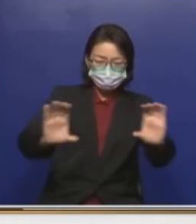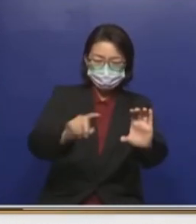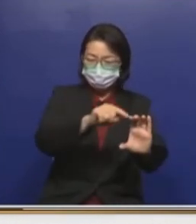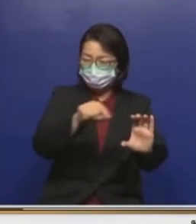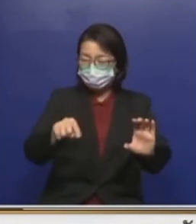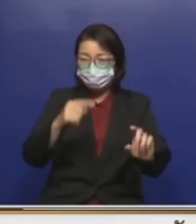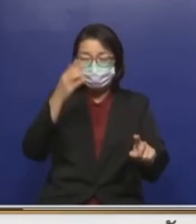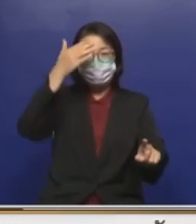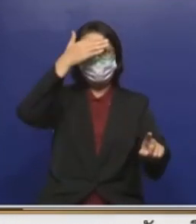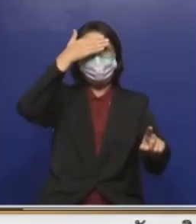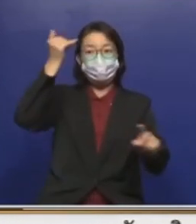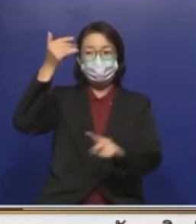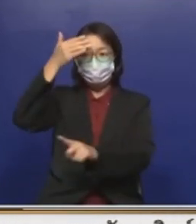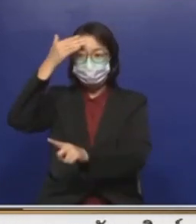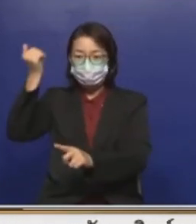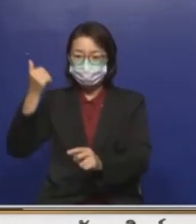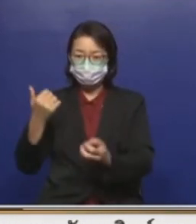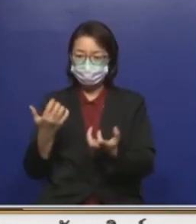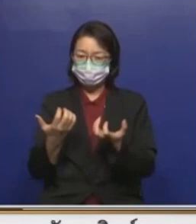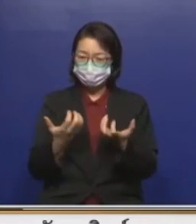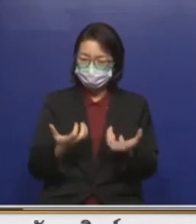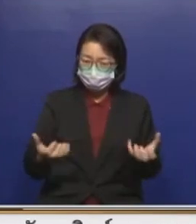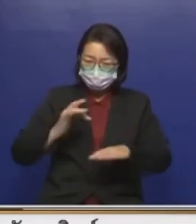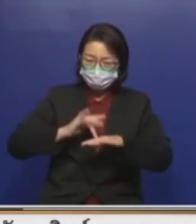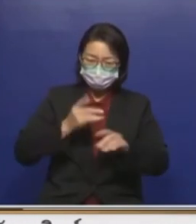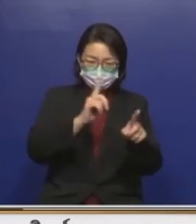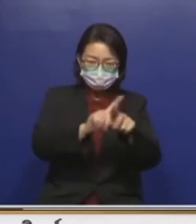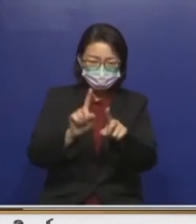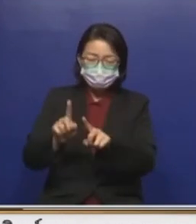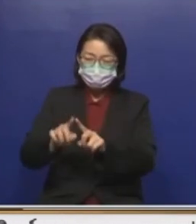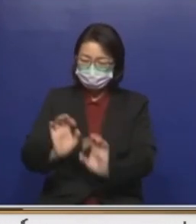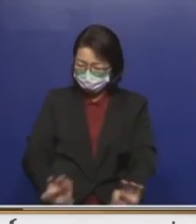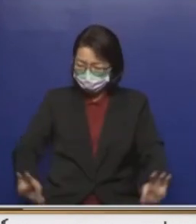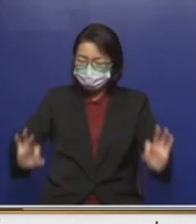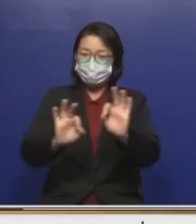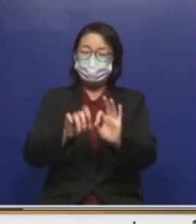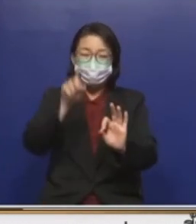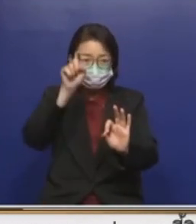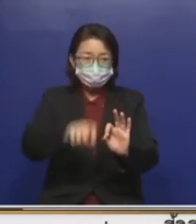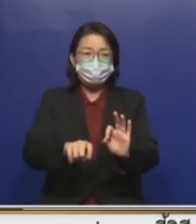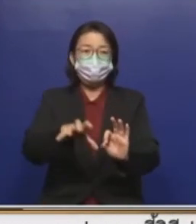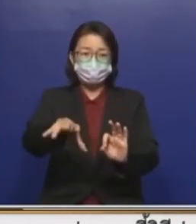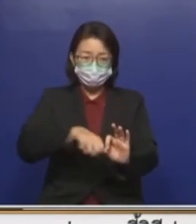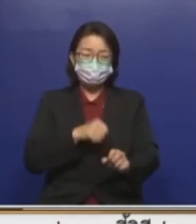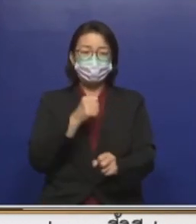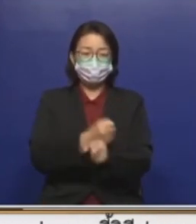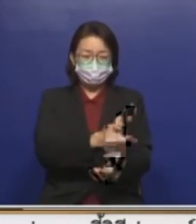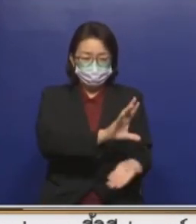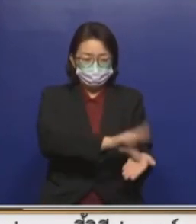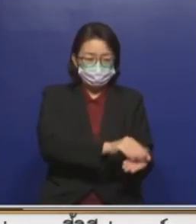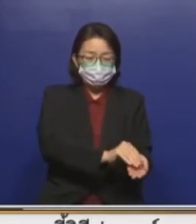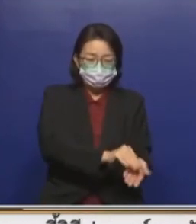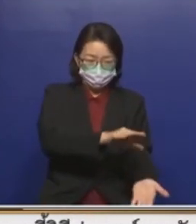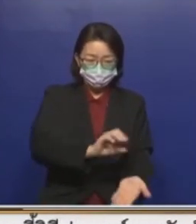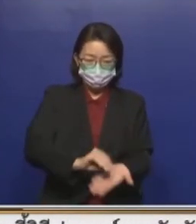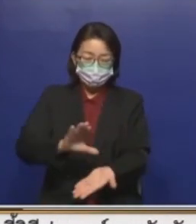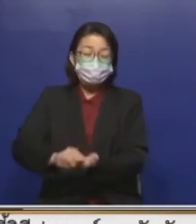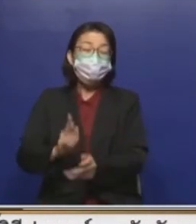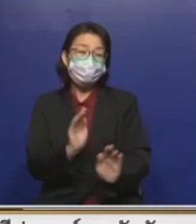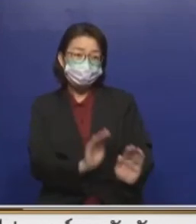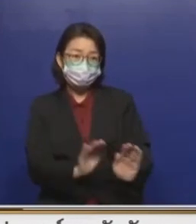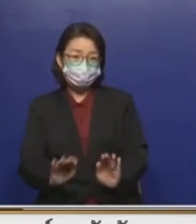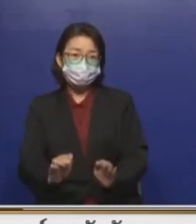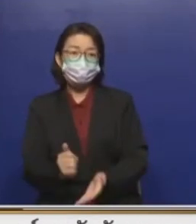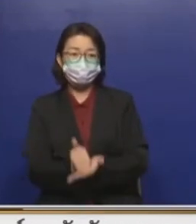ว่าความหลากหลายทางชีวภาพนี้มีความเป็นจำเป็นอย่างยิ่งที่เราจะต้องทำข้อมูลไว้ดิฉันจะเรียนเชิญท่านลง